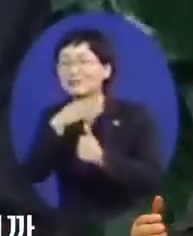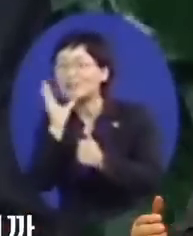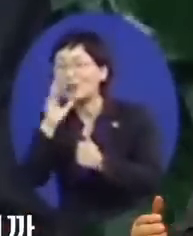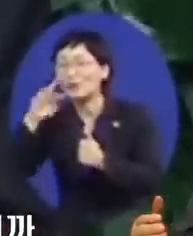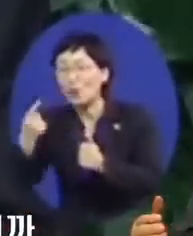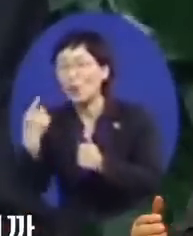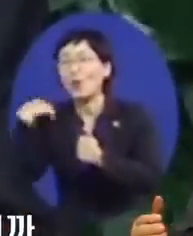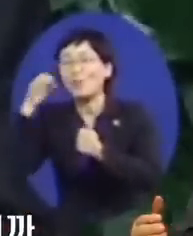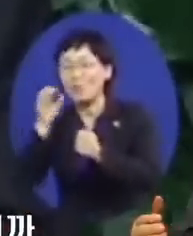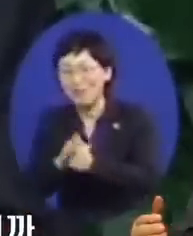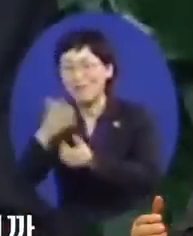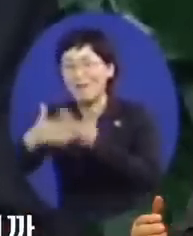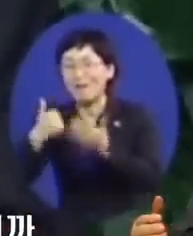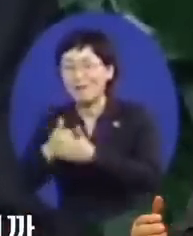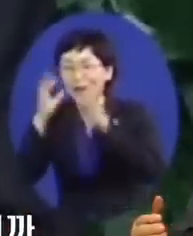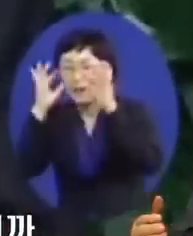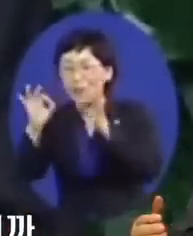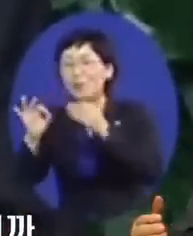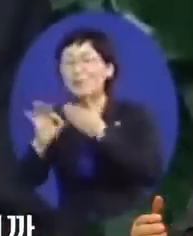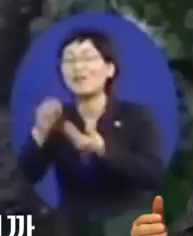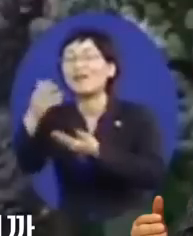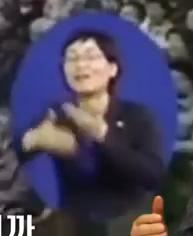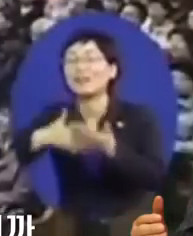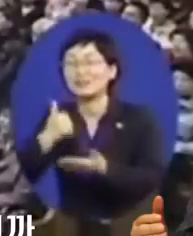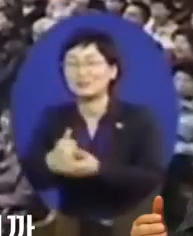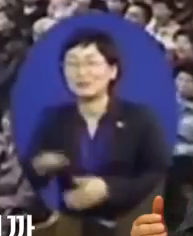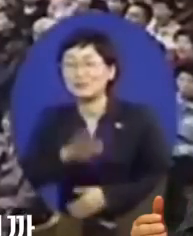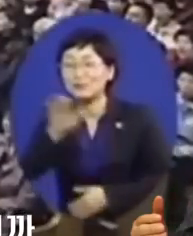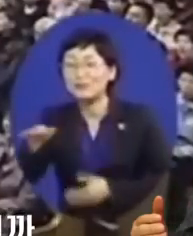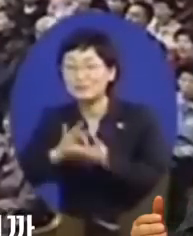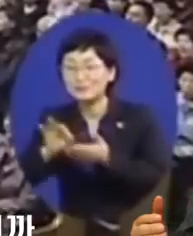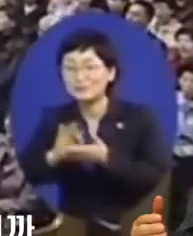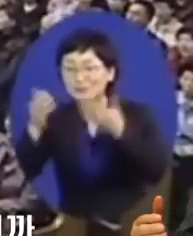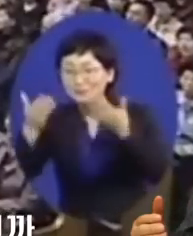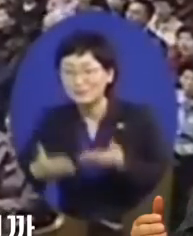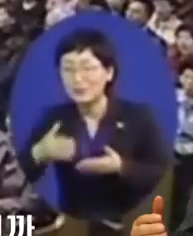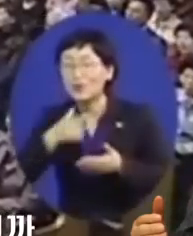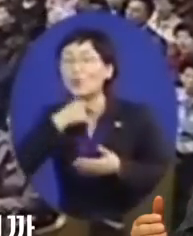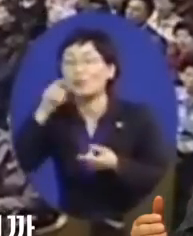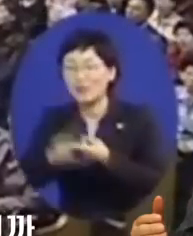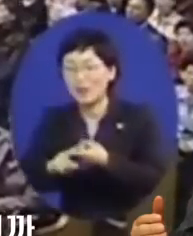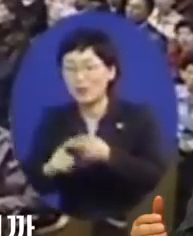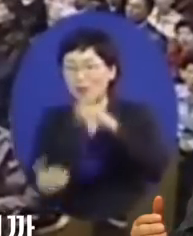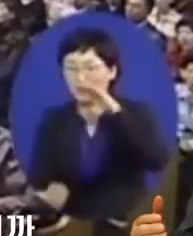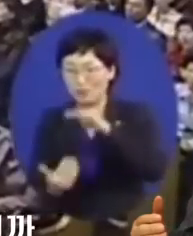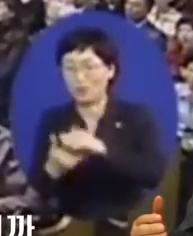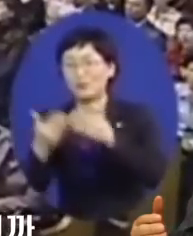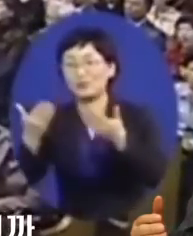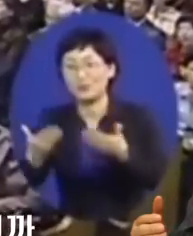맡기고 하나님 바라보면 하나님은 우리를 사용하셔서 그 뜻을 이루어주시는 것입니다.